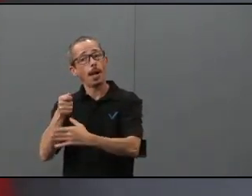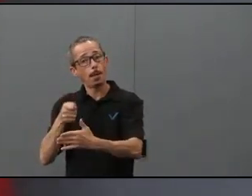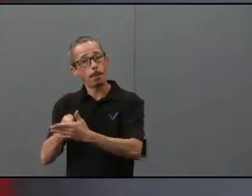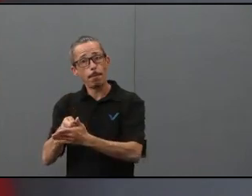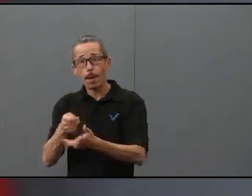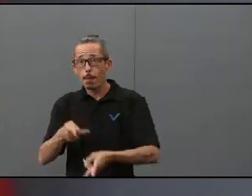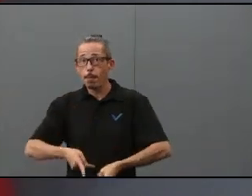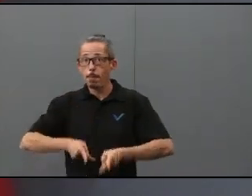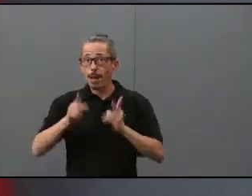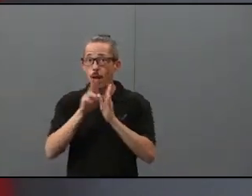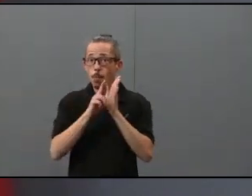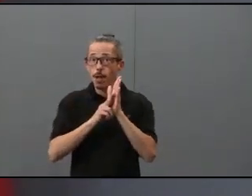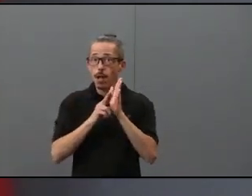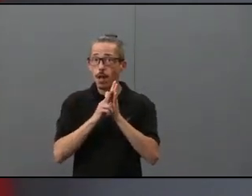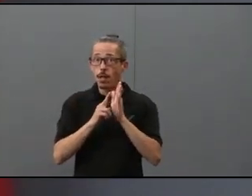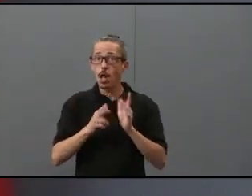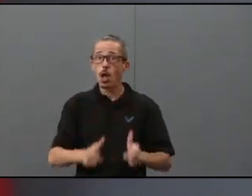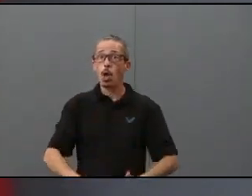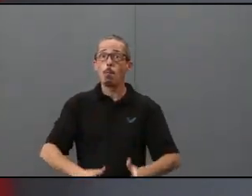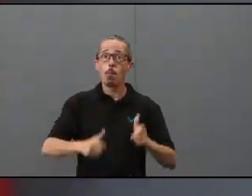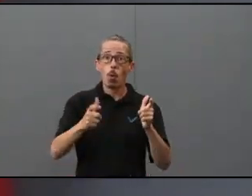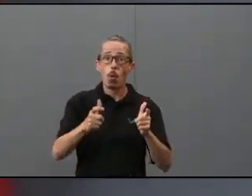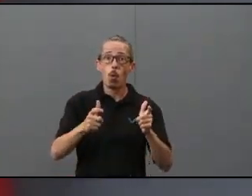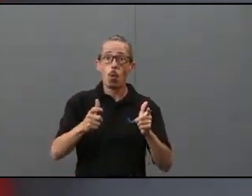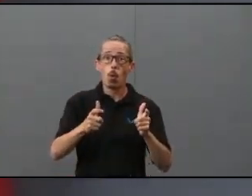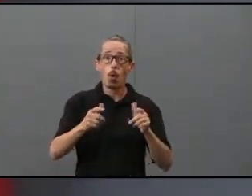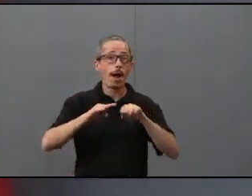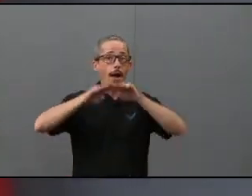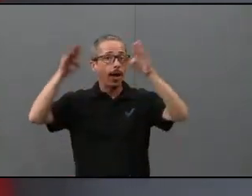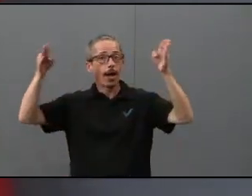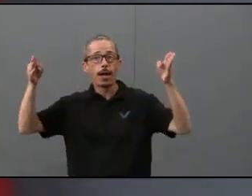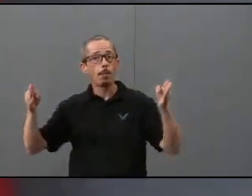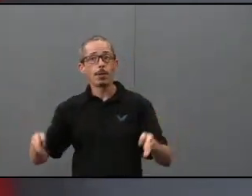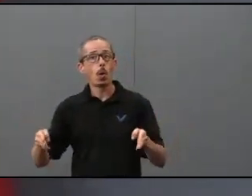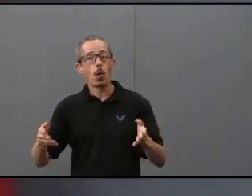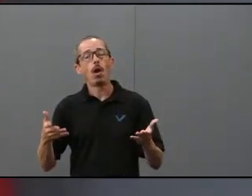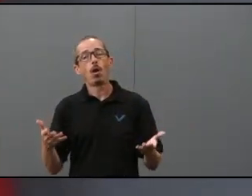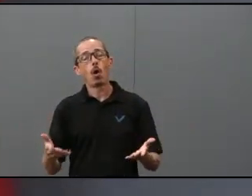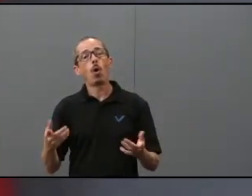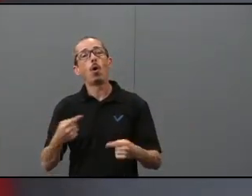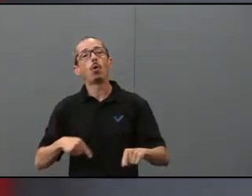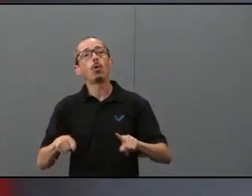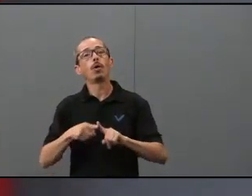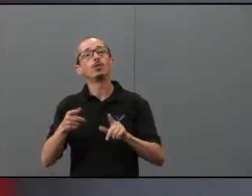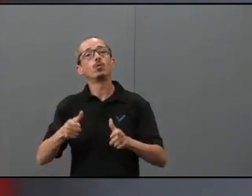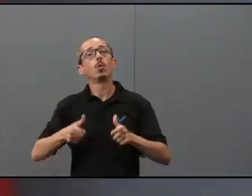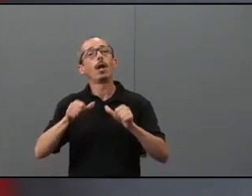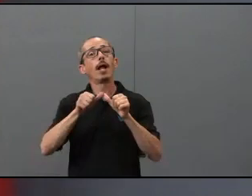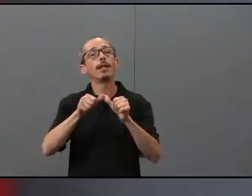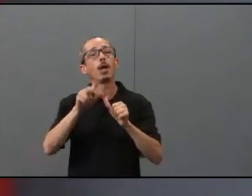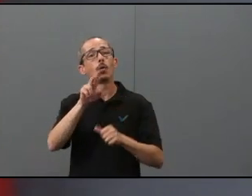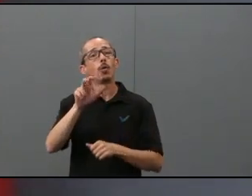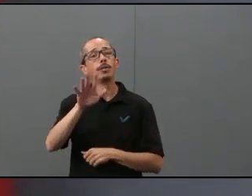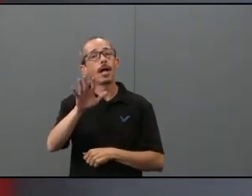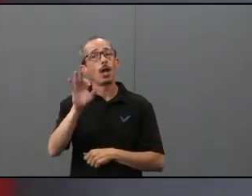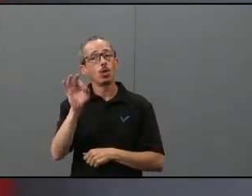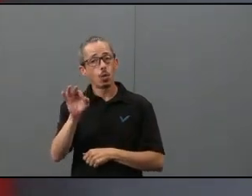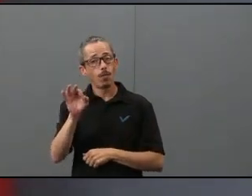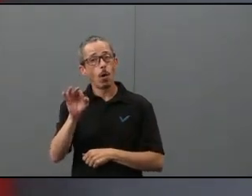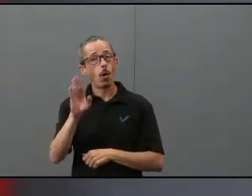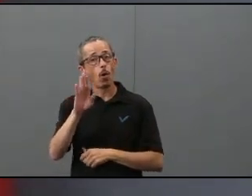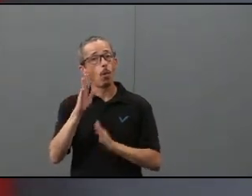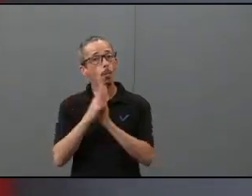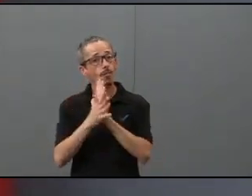permet uniquement la présence des bornes mais pas le cabinet électrique dans cette cours sur l'immeuble situé au 259